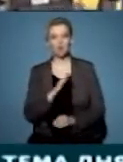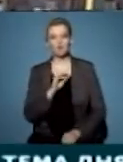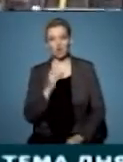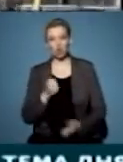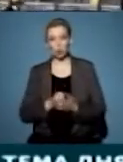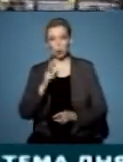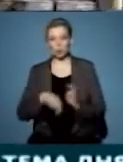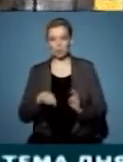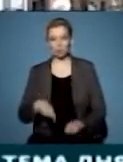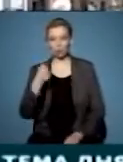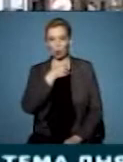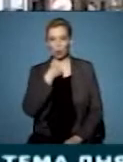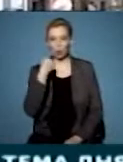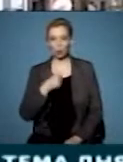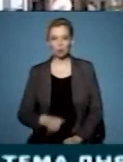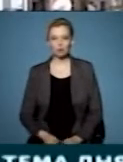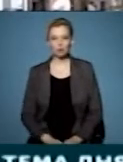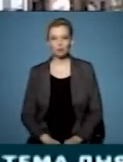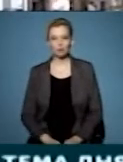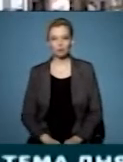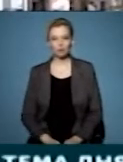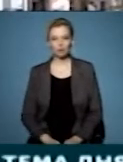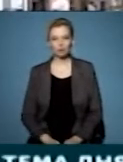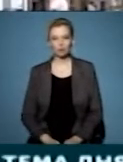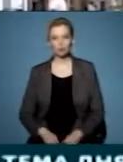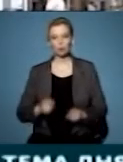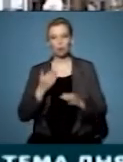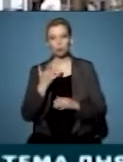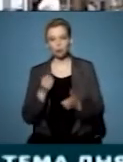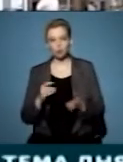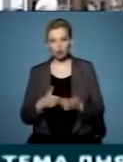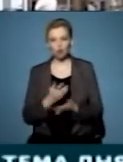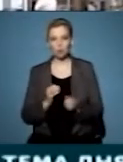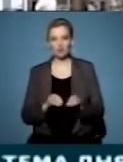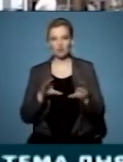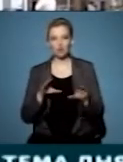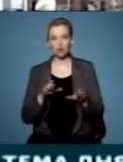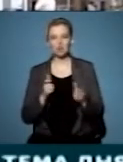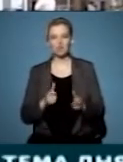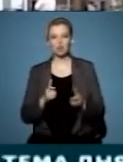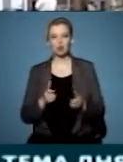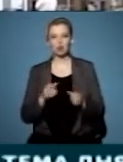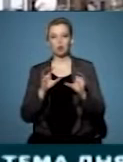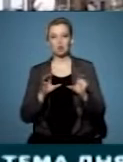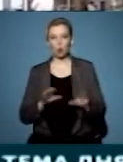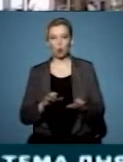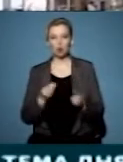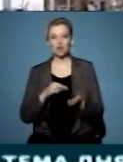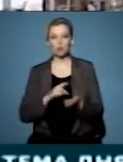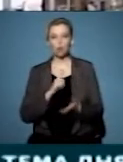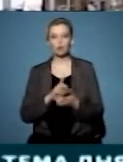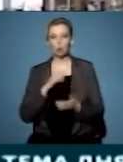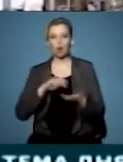вересня до кінця цього року. Далі будуть розглядати знову підвищення чи яким чином? Згідно чинного законодавства, тариф має бути